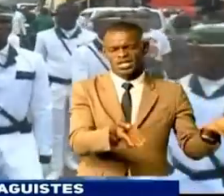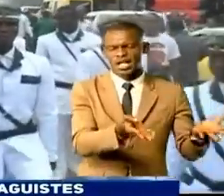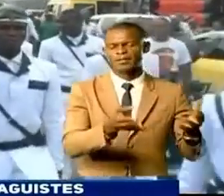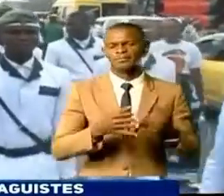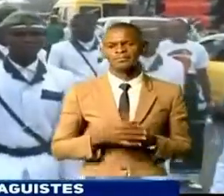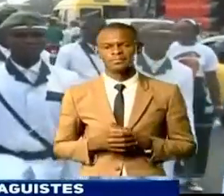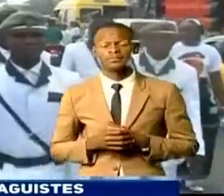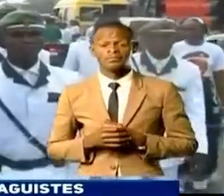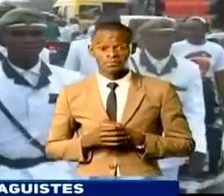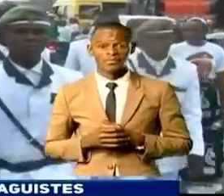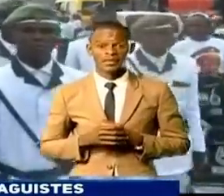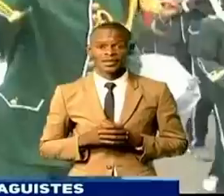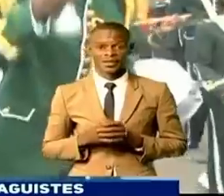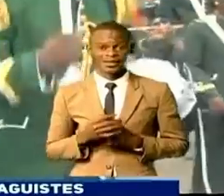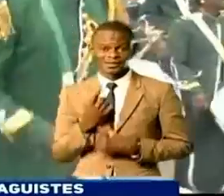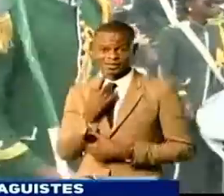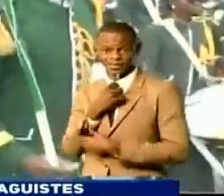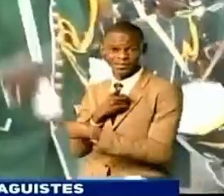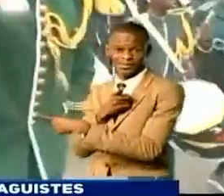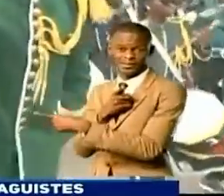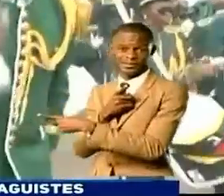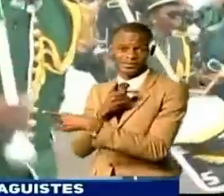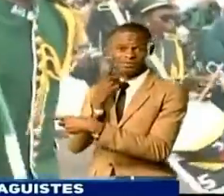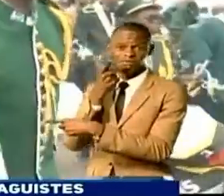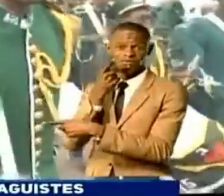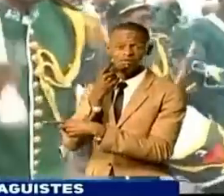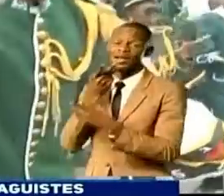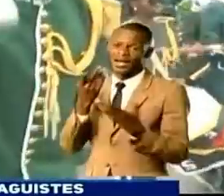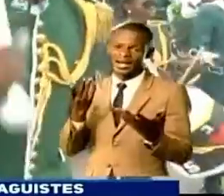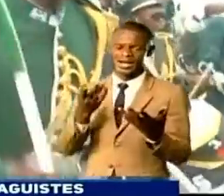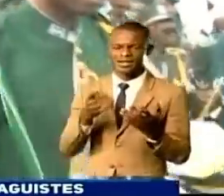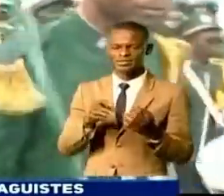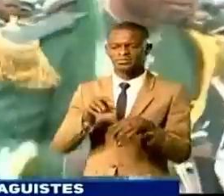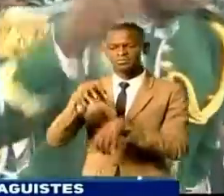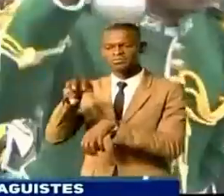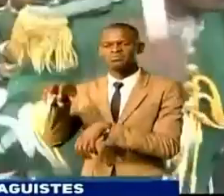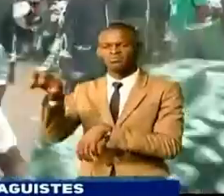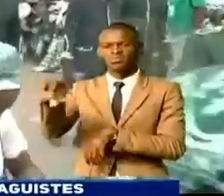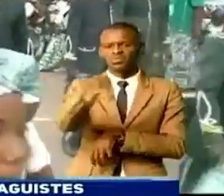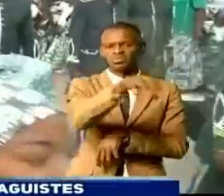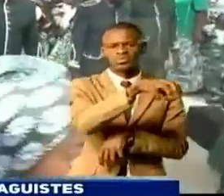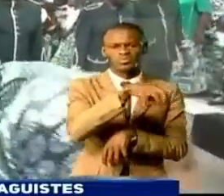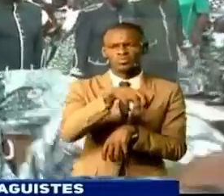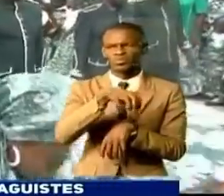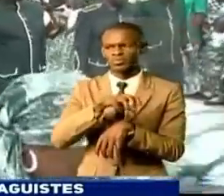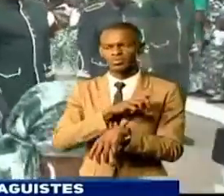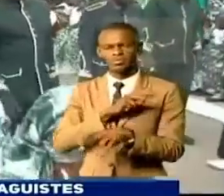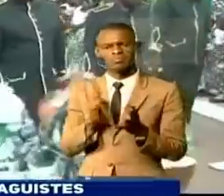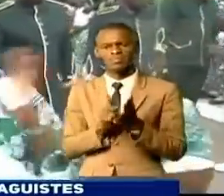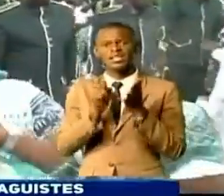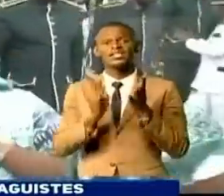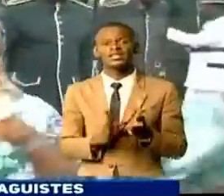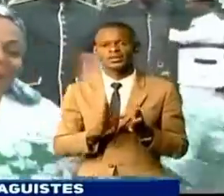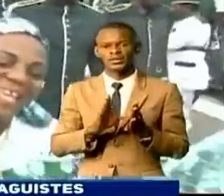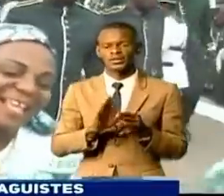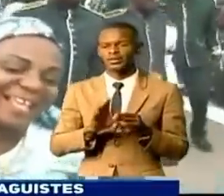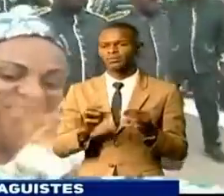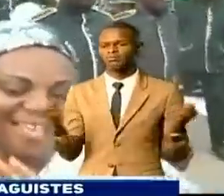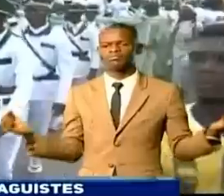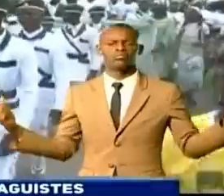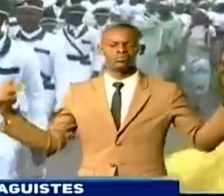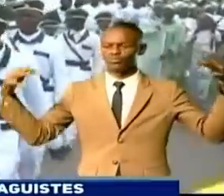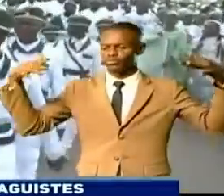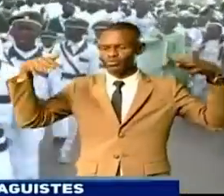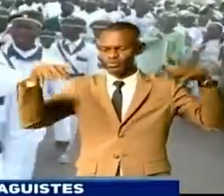Kimbanguistes venus des 24 communes de Kinshasa avaient pris d'assaut toutes les grandes artères et routes principales de la capitale à